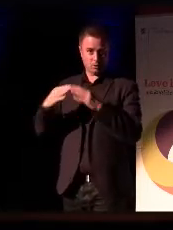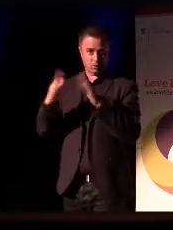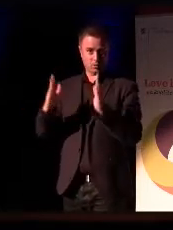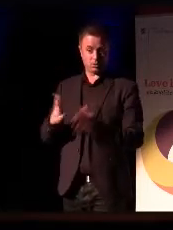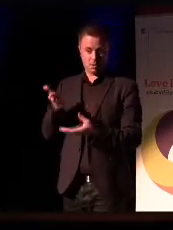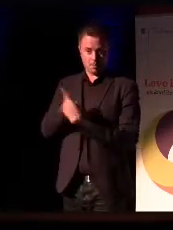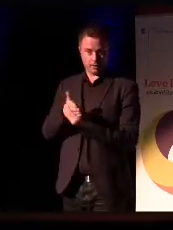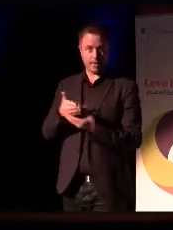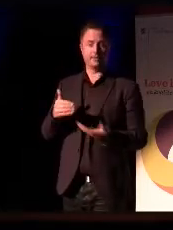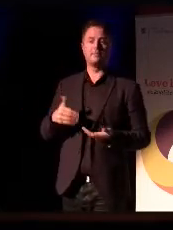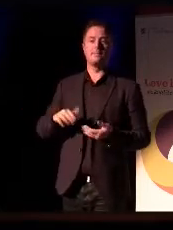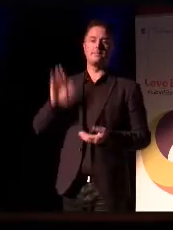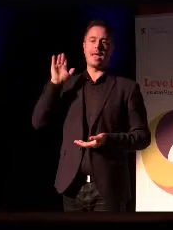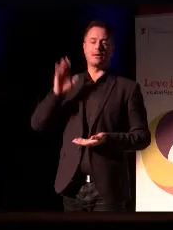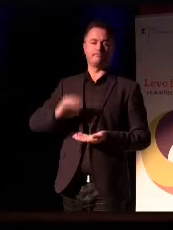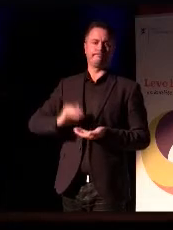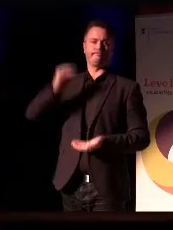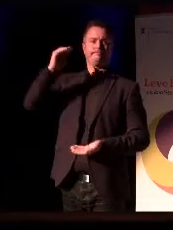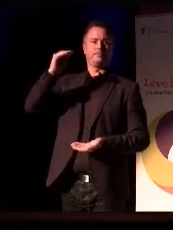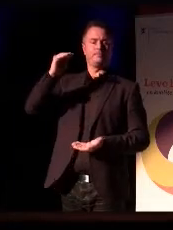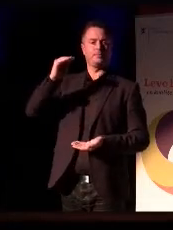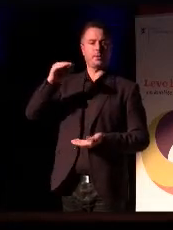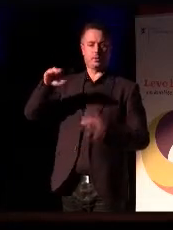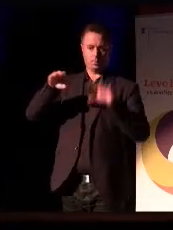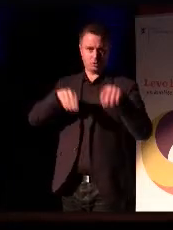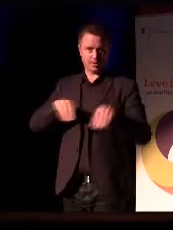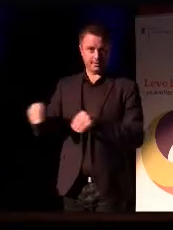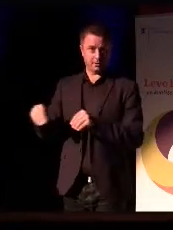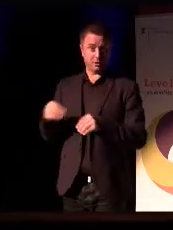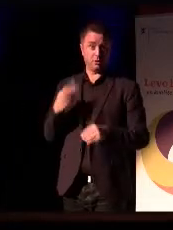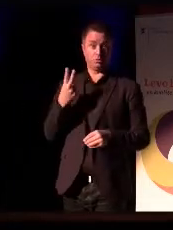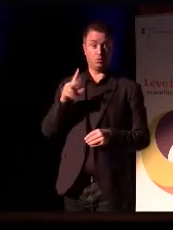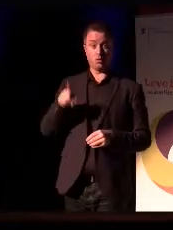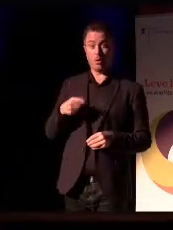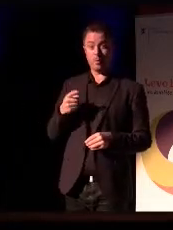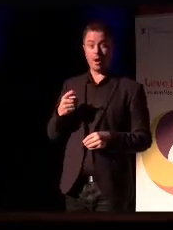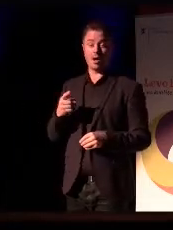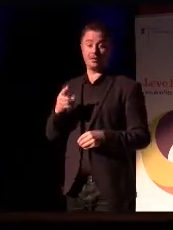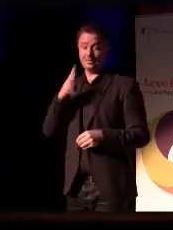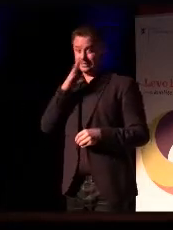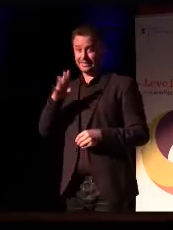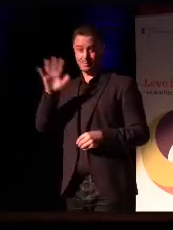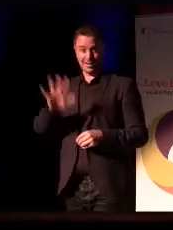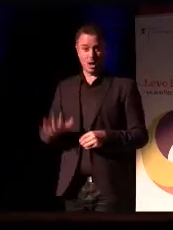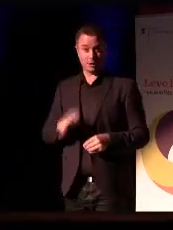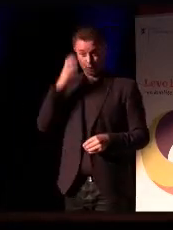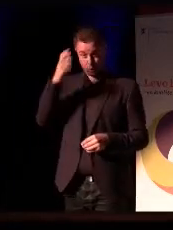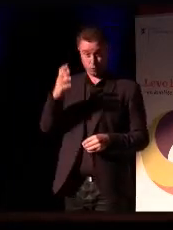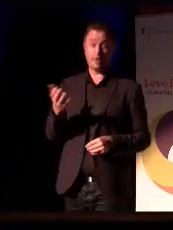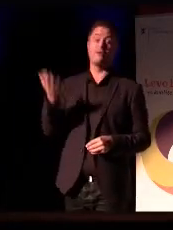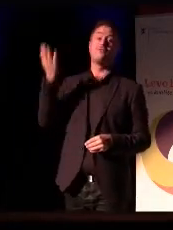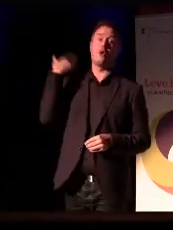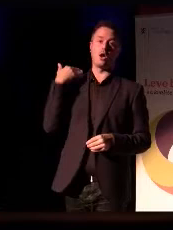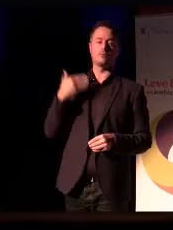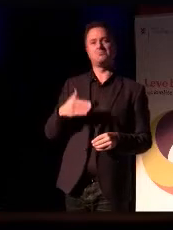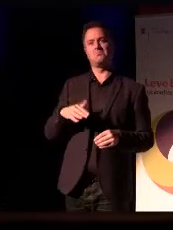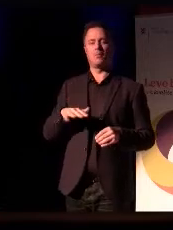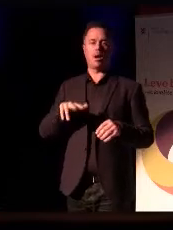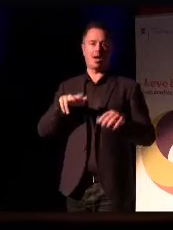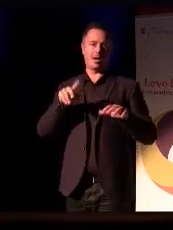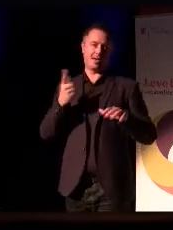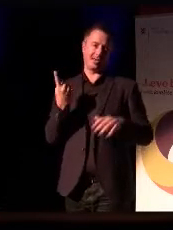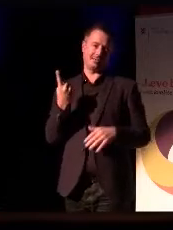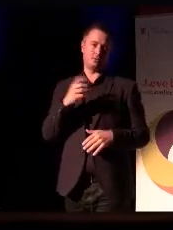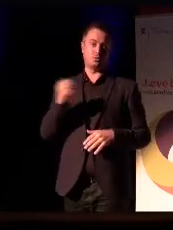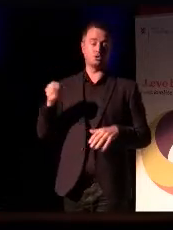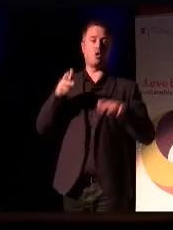opprinnelige tilsagnsrammen var på 2,9 milliarder kroner, som tilsvarer om lag 1800 plasser. Prognoser fra